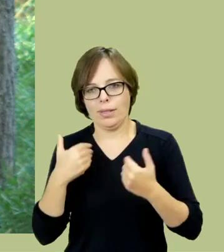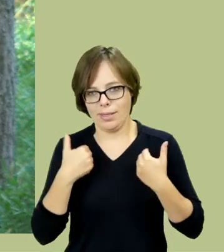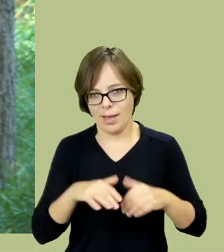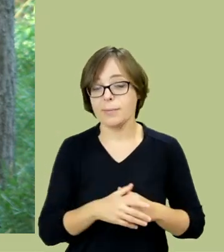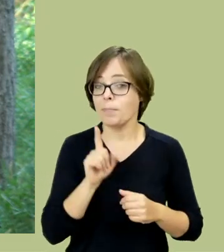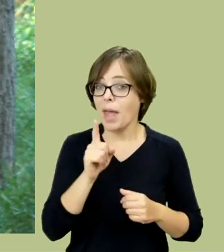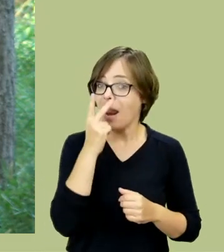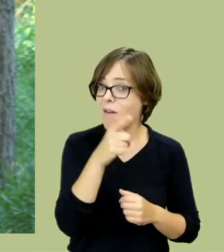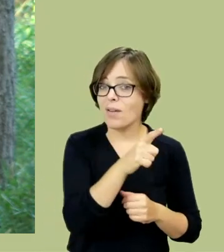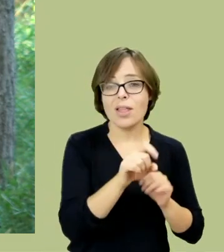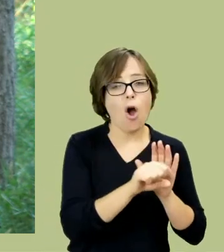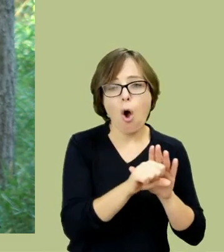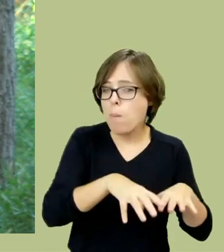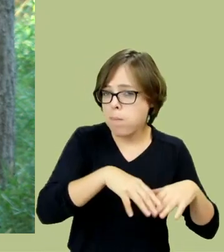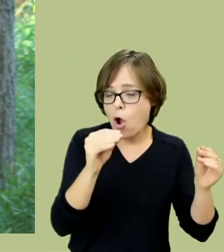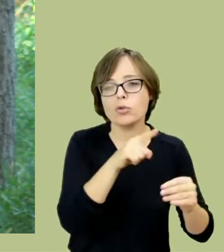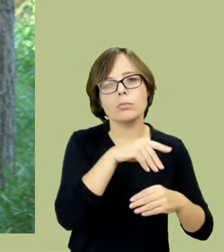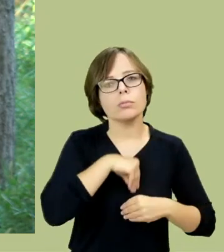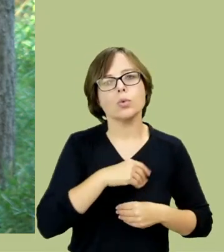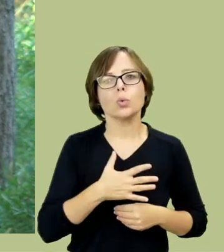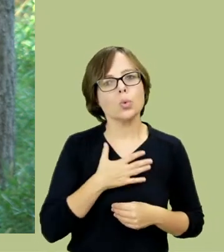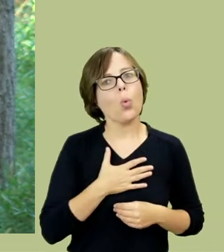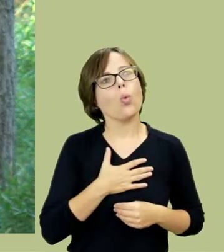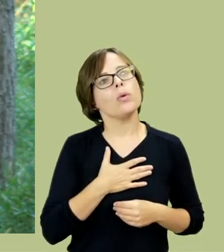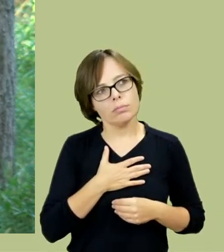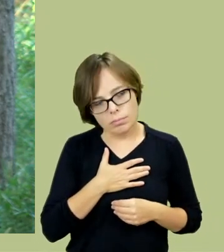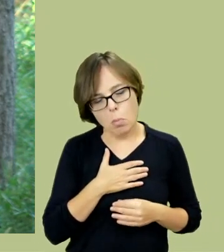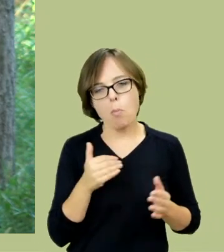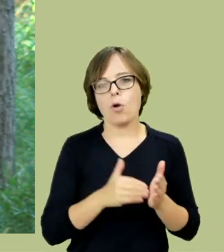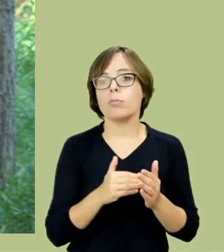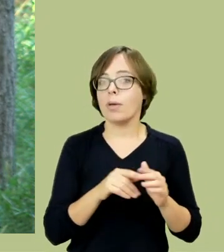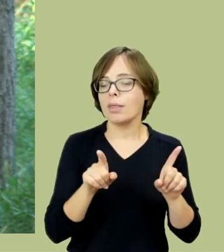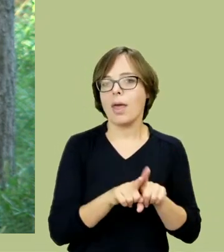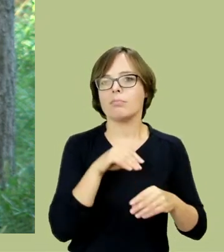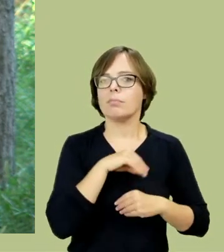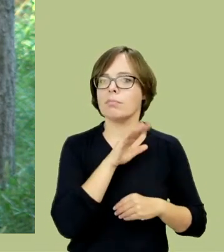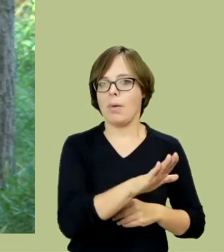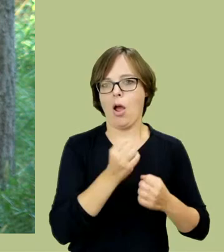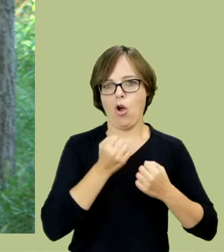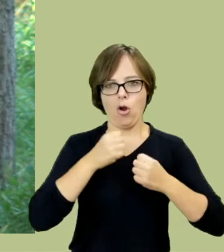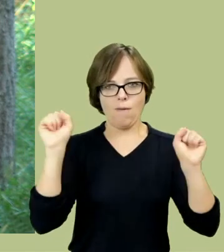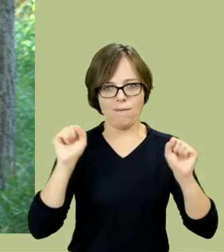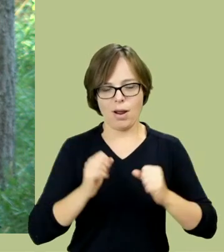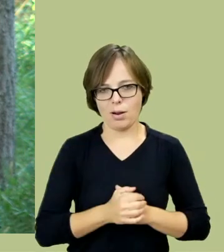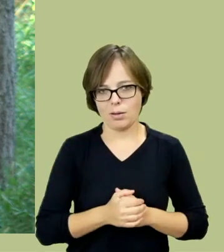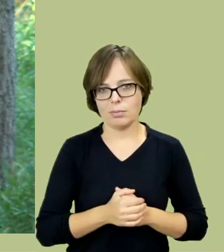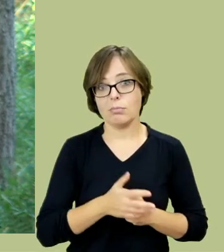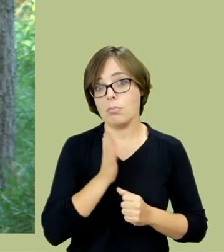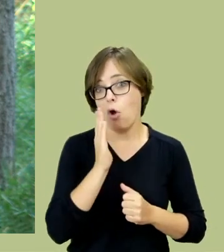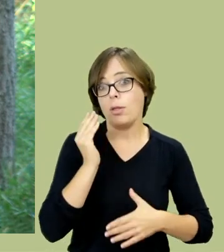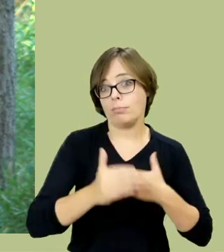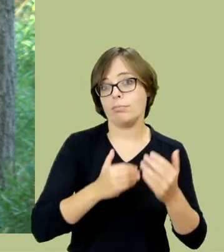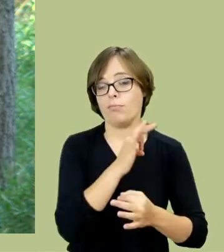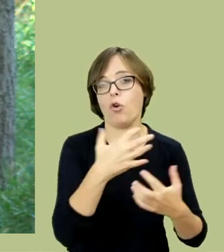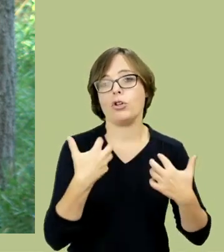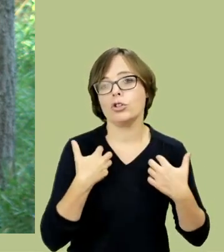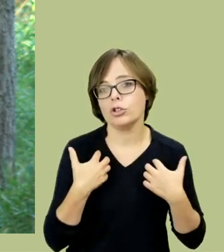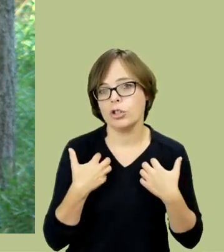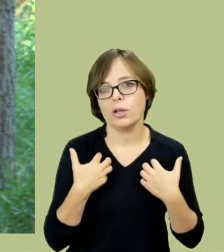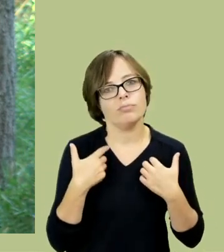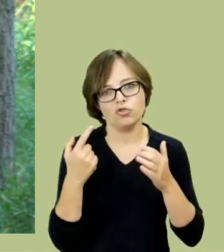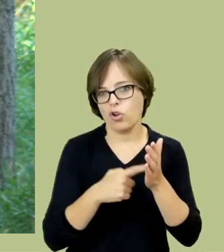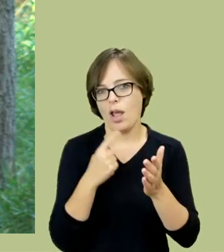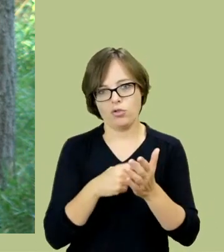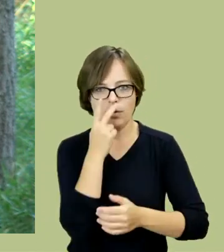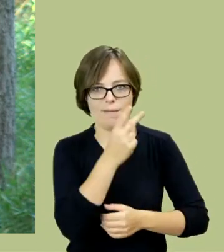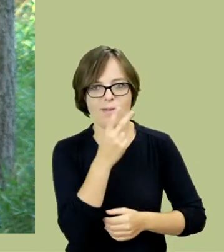potrzeba takiego i ta odwaga, która naprawdę w jej życiorysie często wybija się